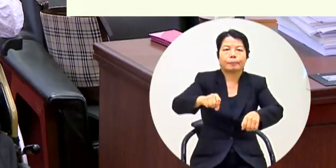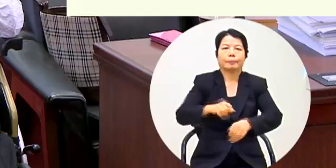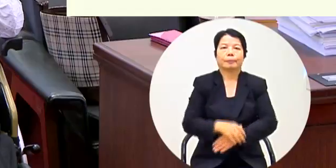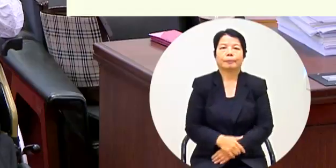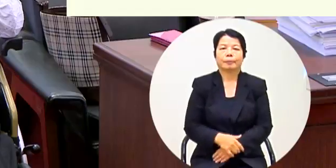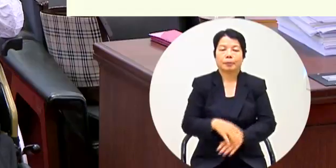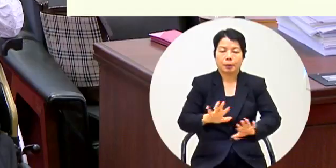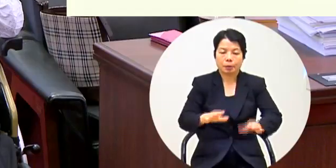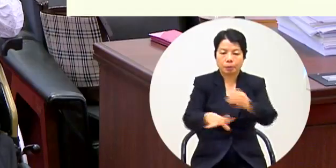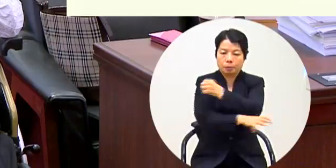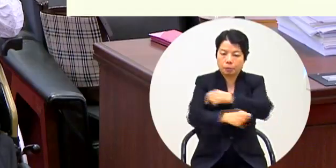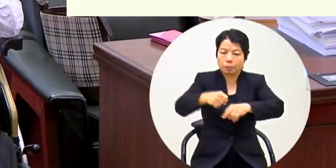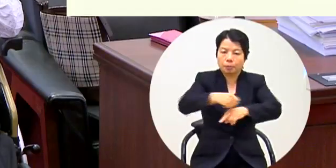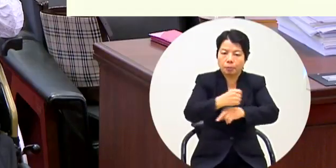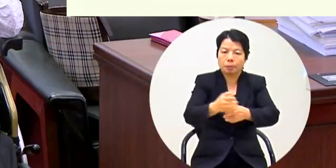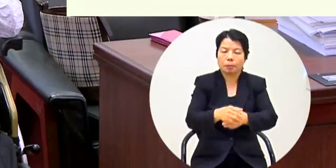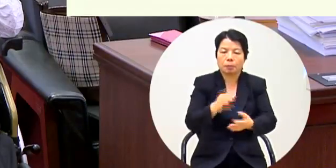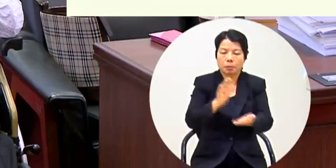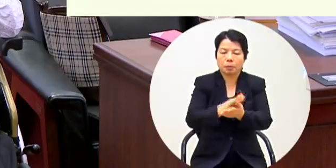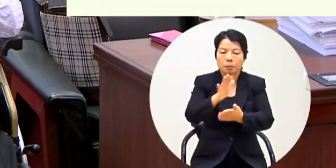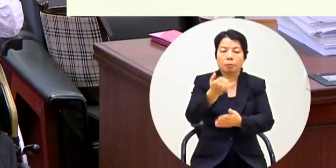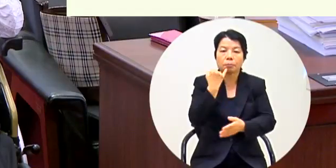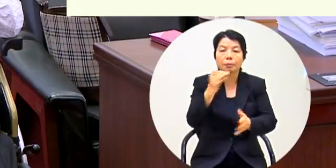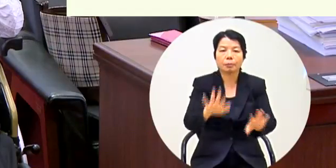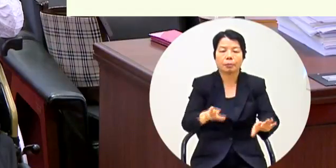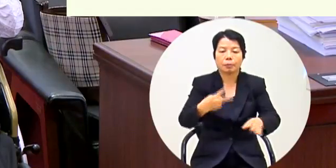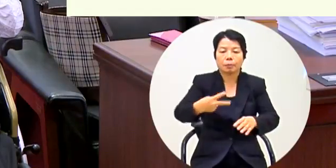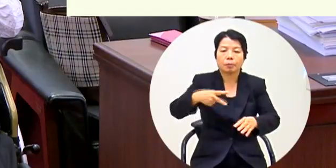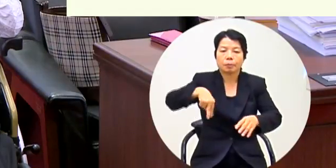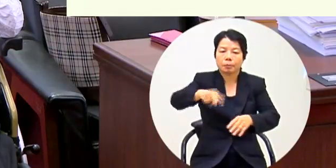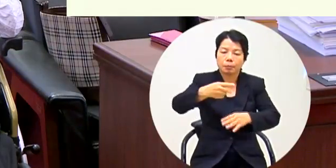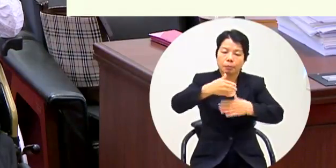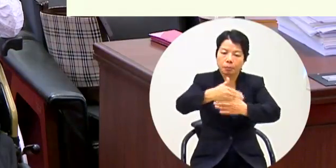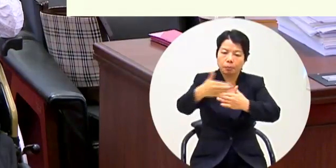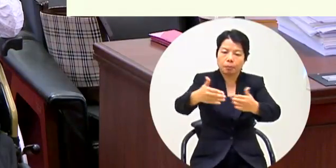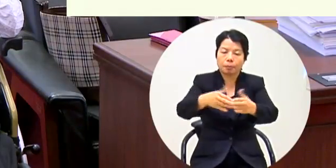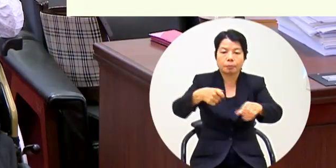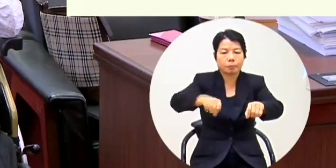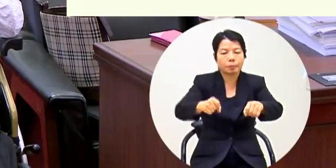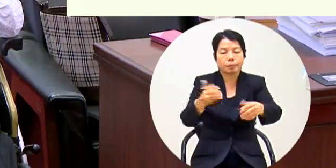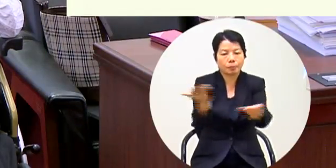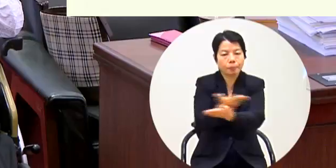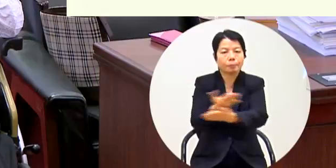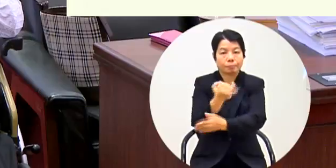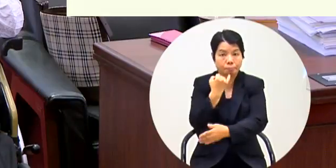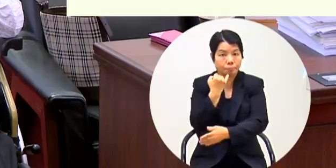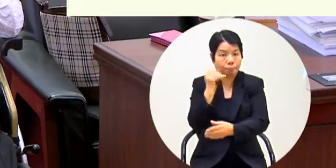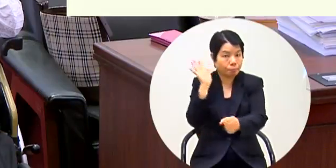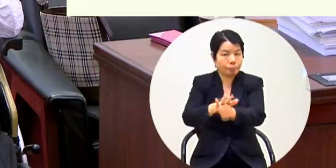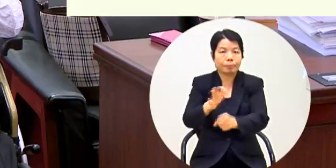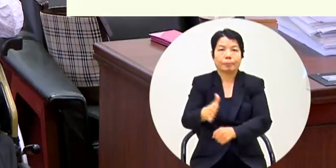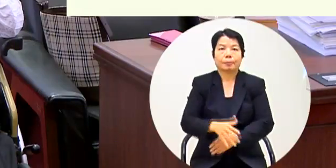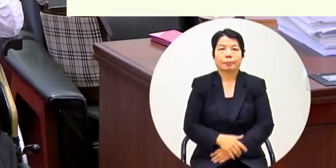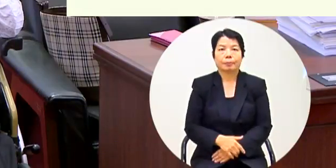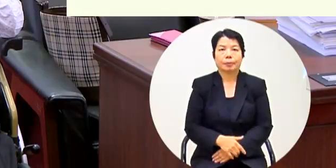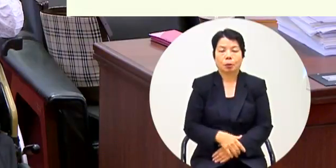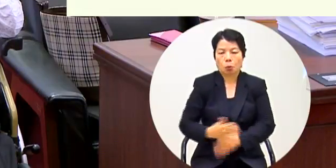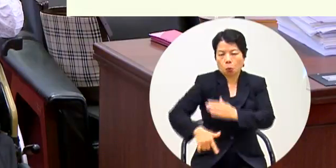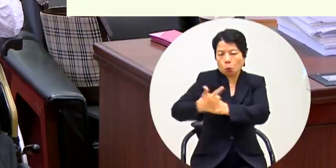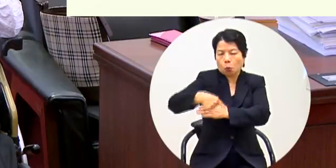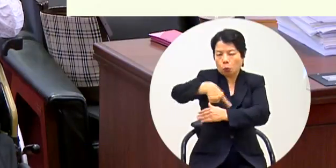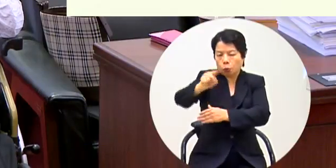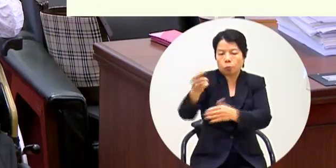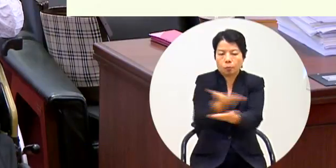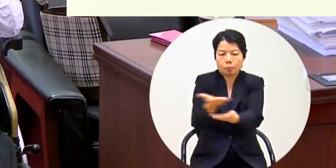速汰换二行程机车这个部分。不过我比较希望是能够赶快加速汰换，那所以我如果